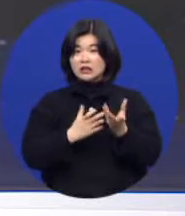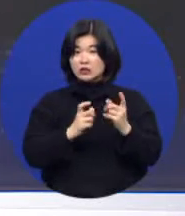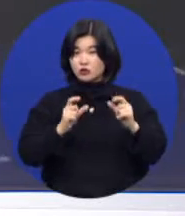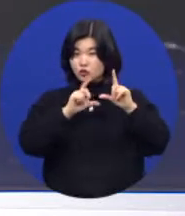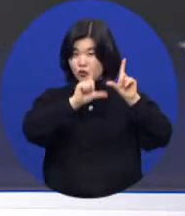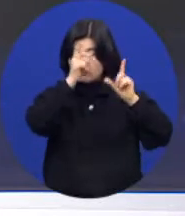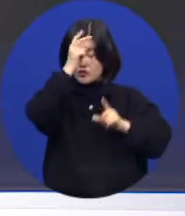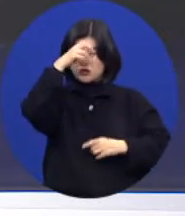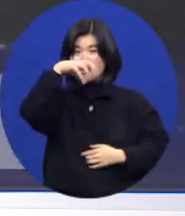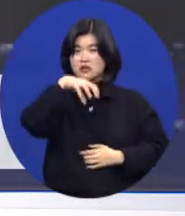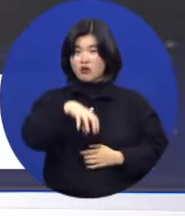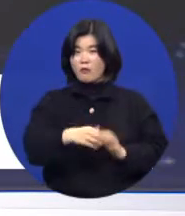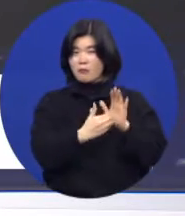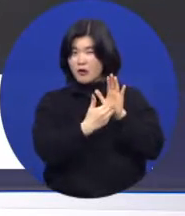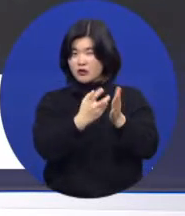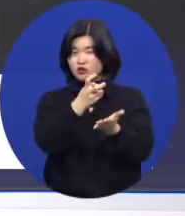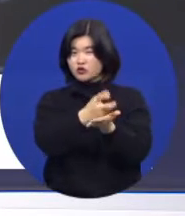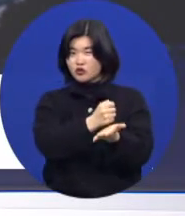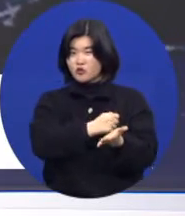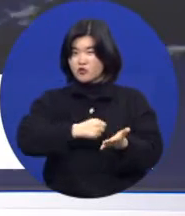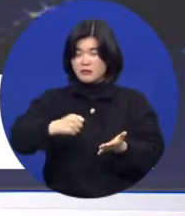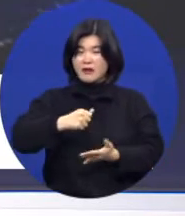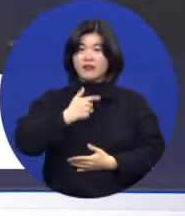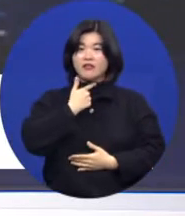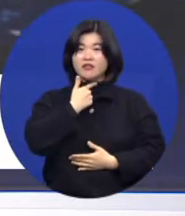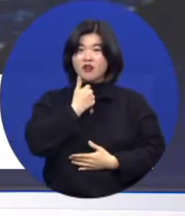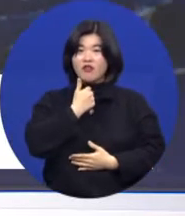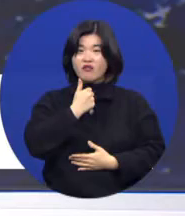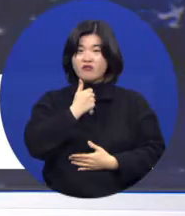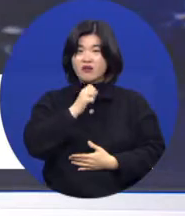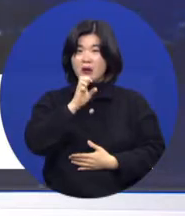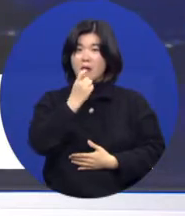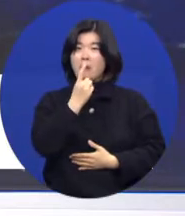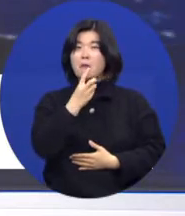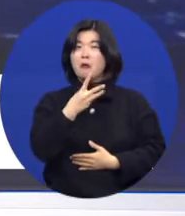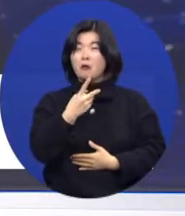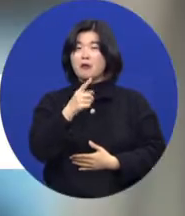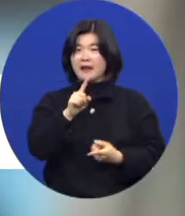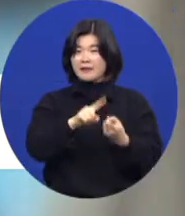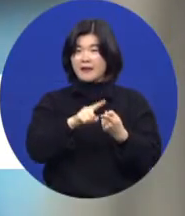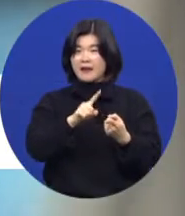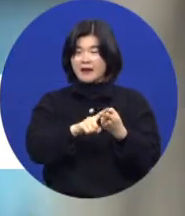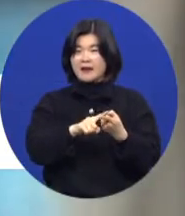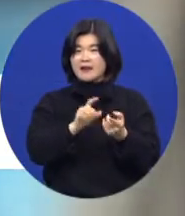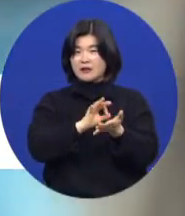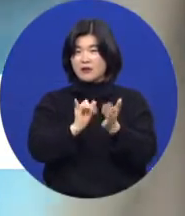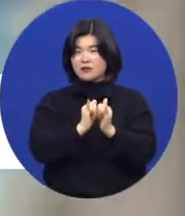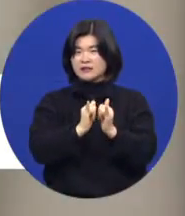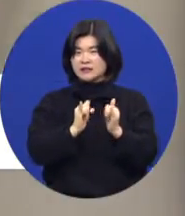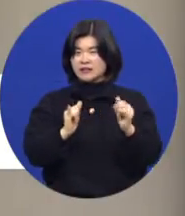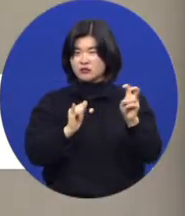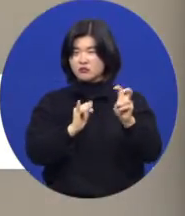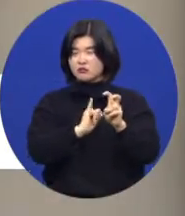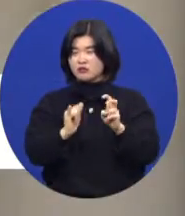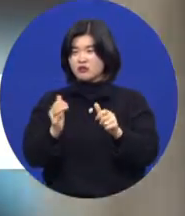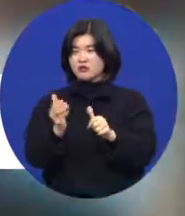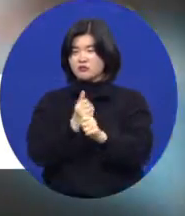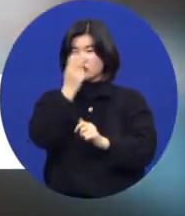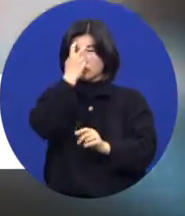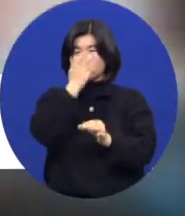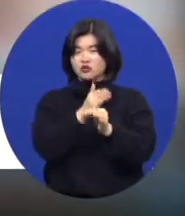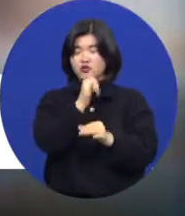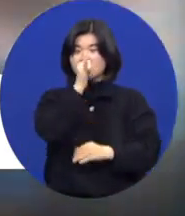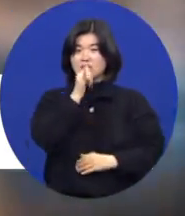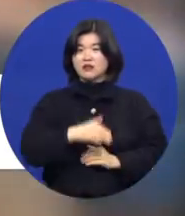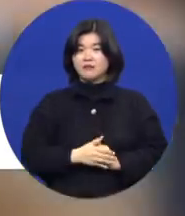제주 동부경찰서는 방역 수칙을 위반한 혐의로 홀덤펍 주인 47살 임모 씨와 이용객 등 20명을 붙잡아 조사하고